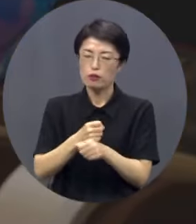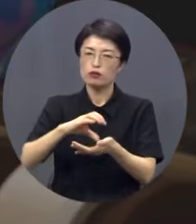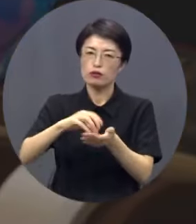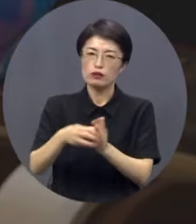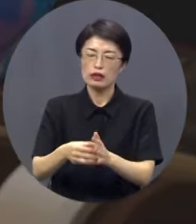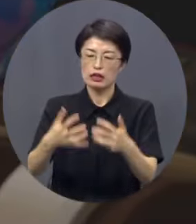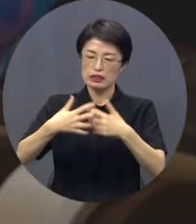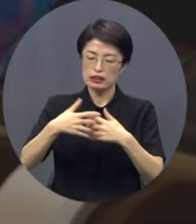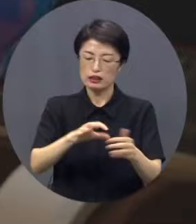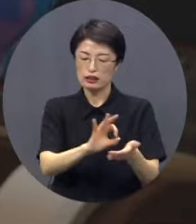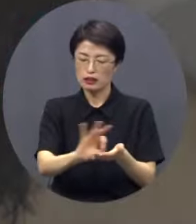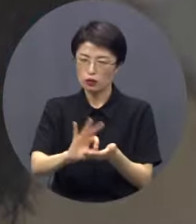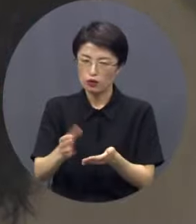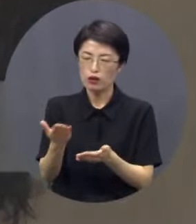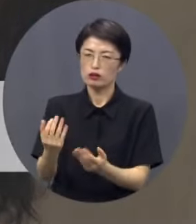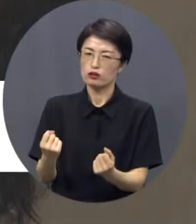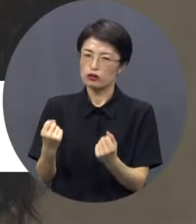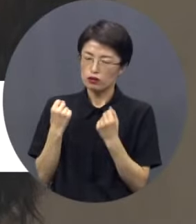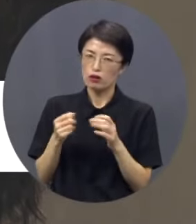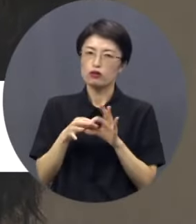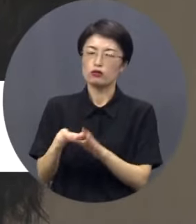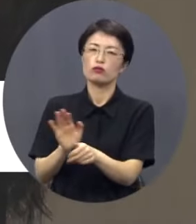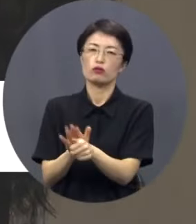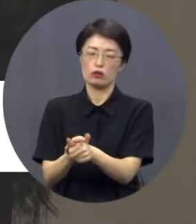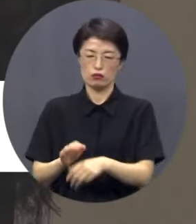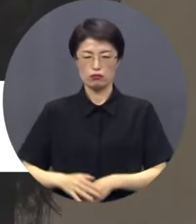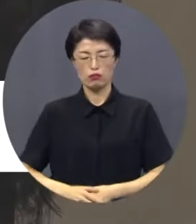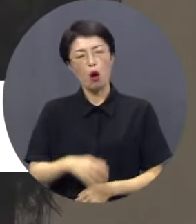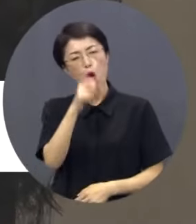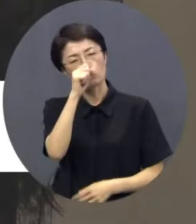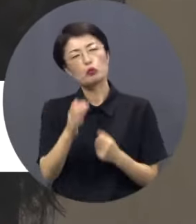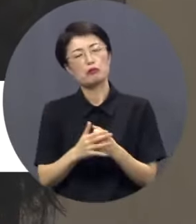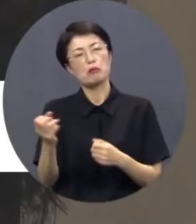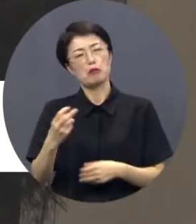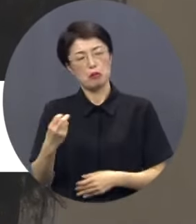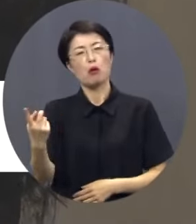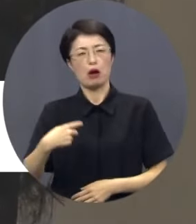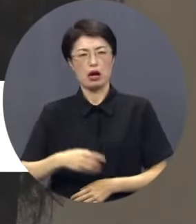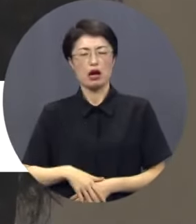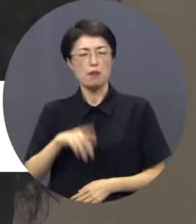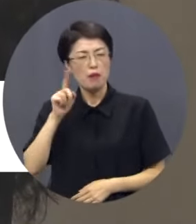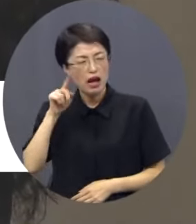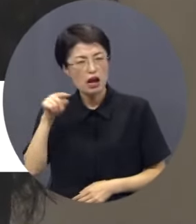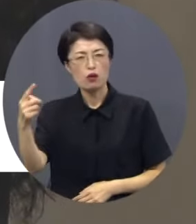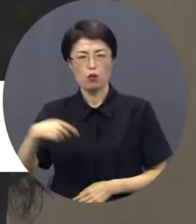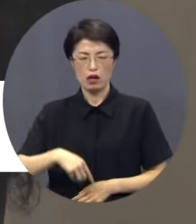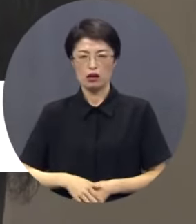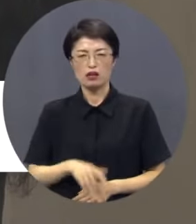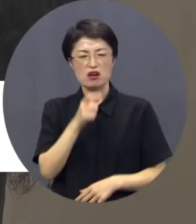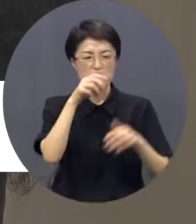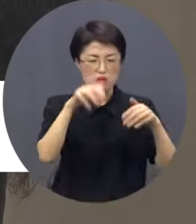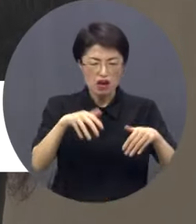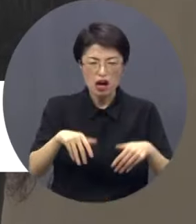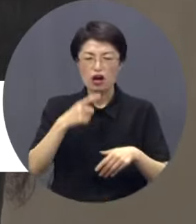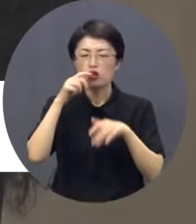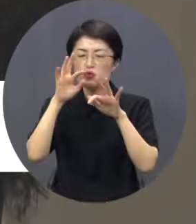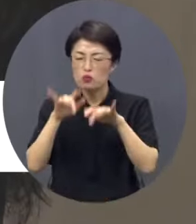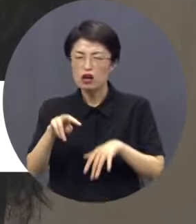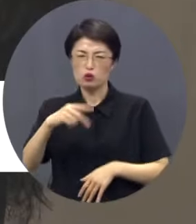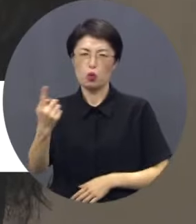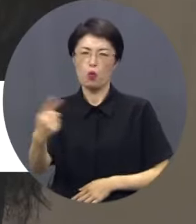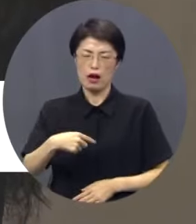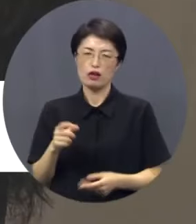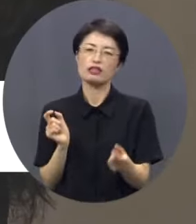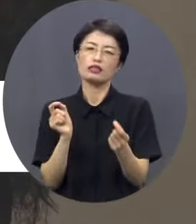유지를 돕습니다 조니까 자고 오지요 맨날 오고 막 비가 오나 돈 오나 가까웠고 또